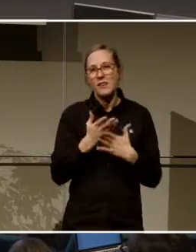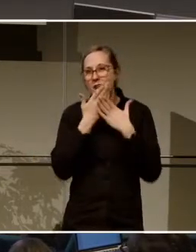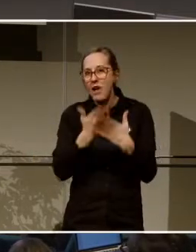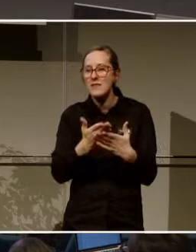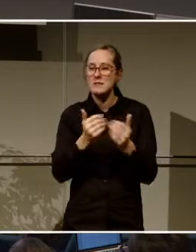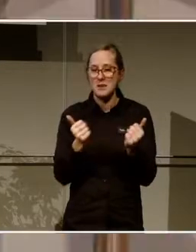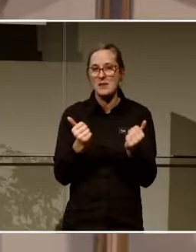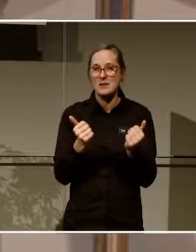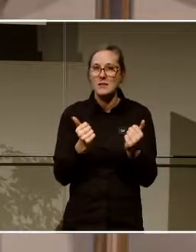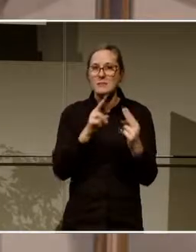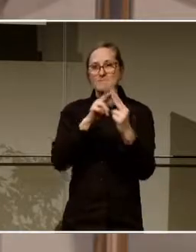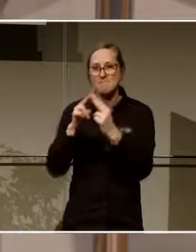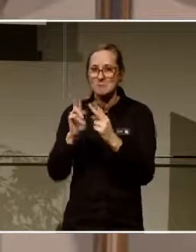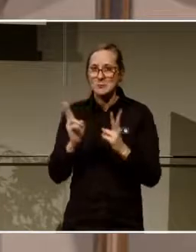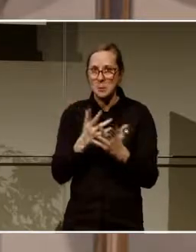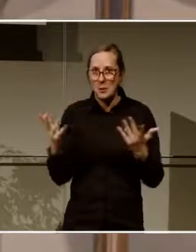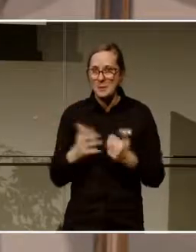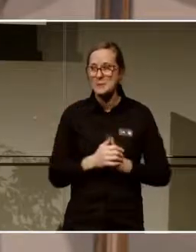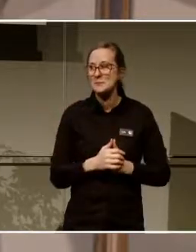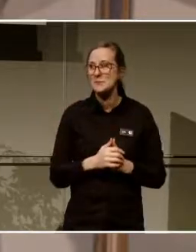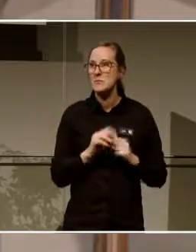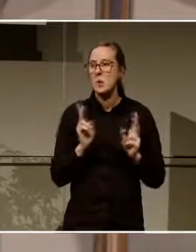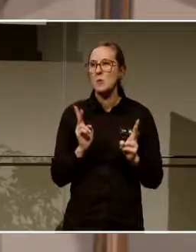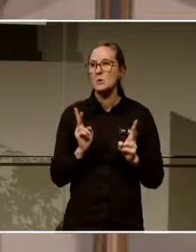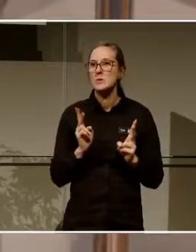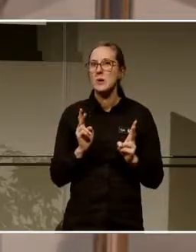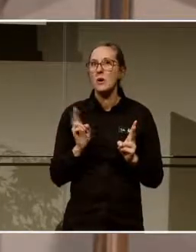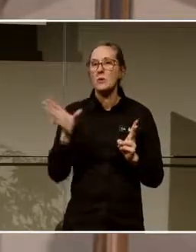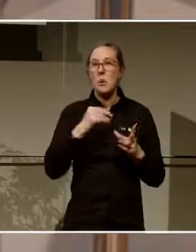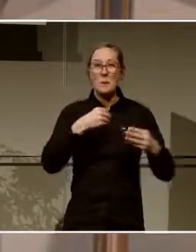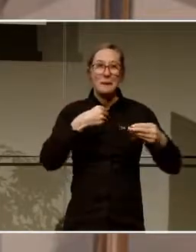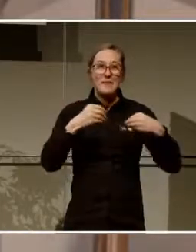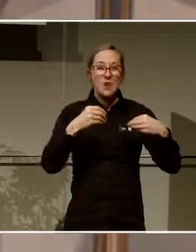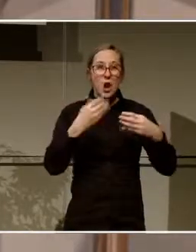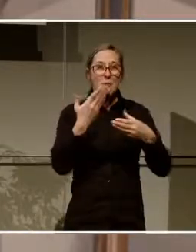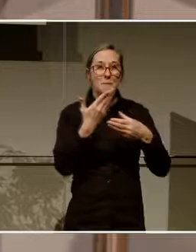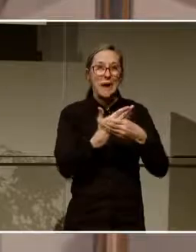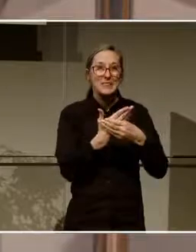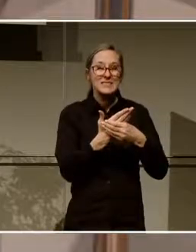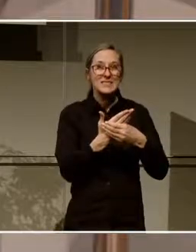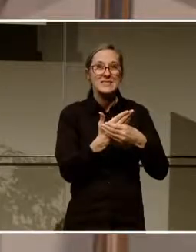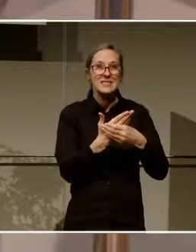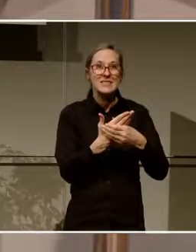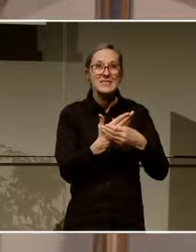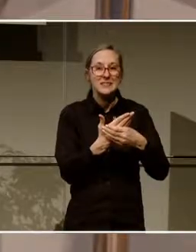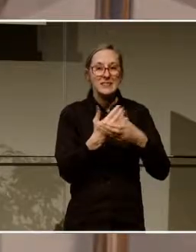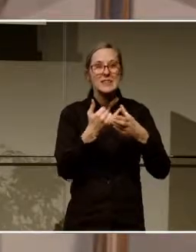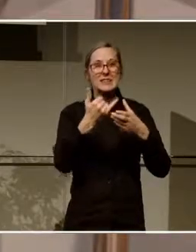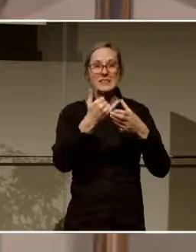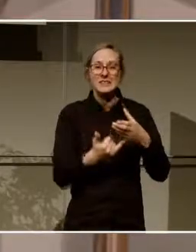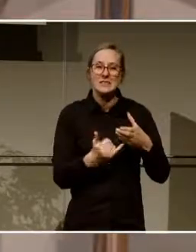Och även här så kommer den här materialbanken att börja innehålla